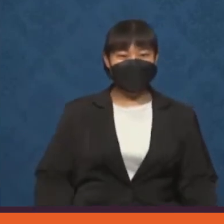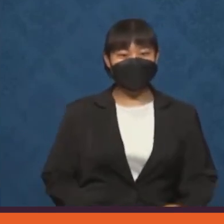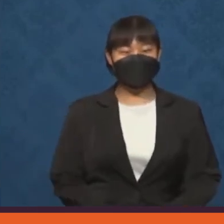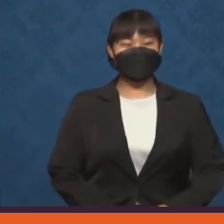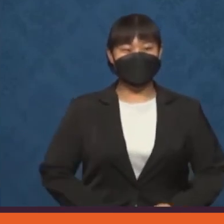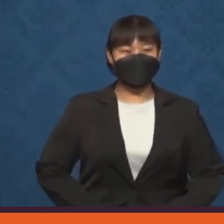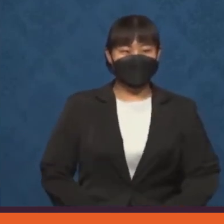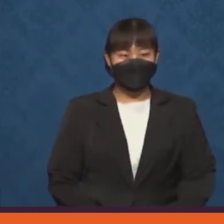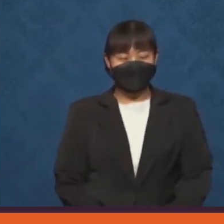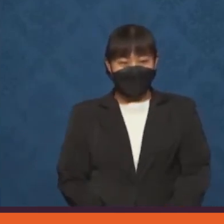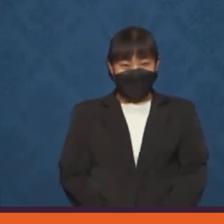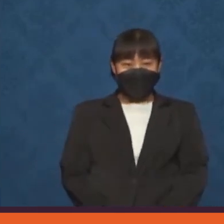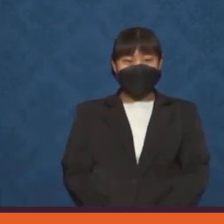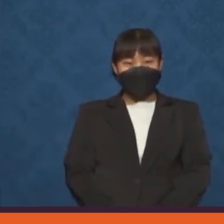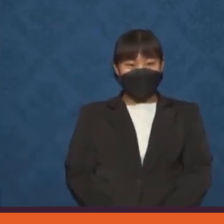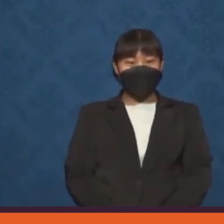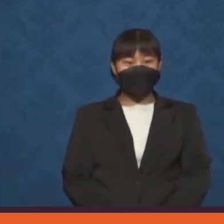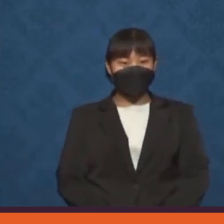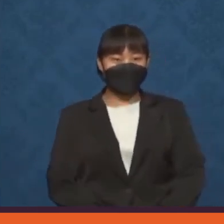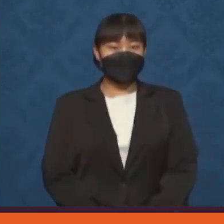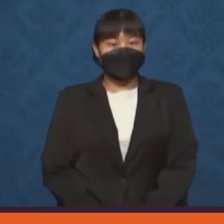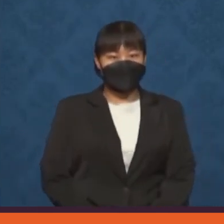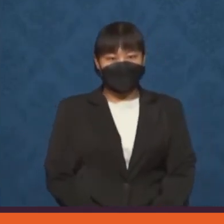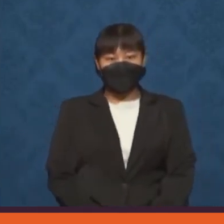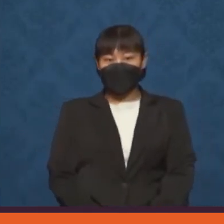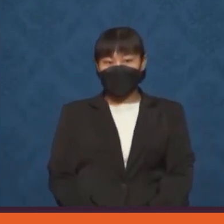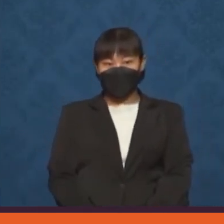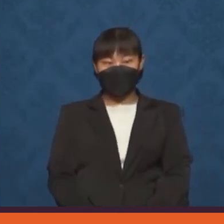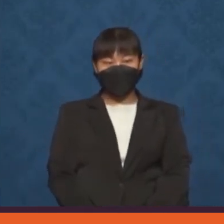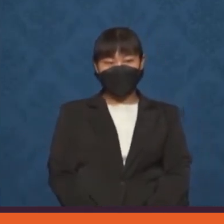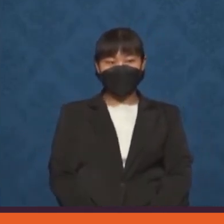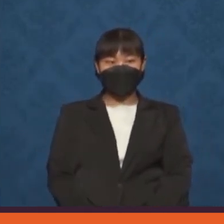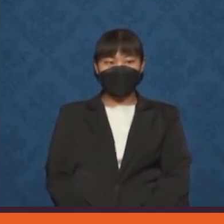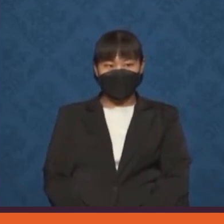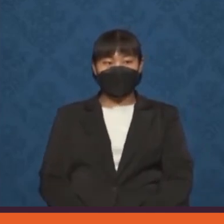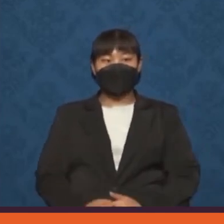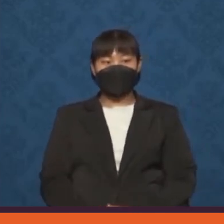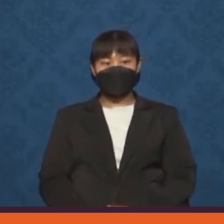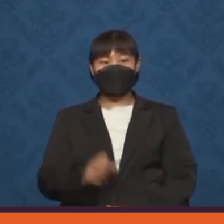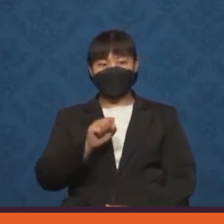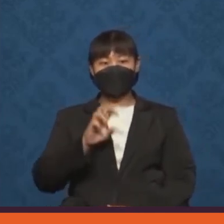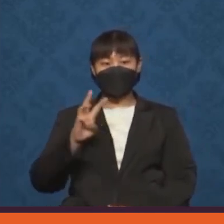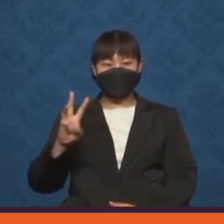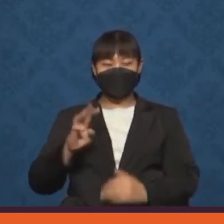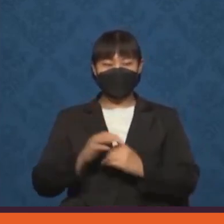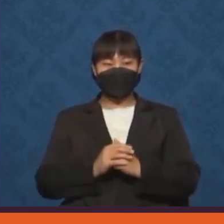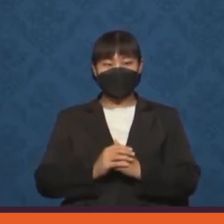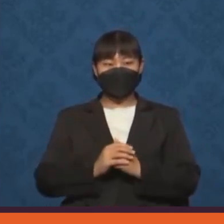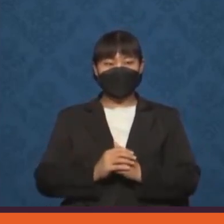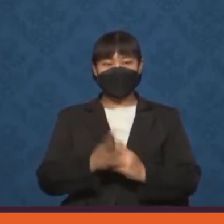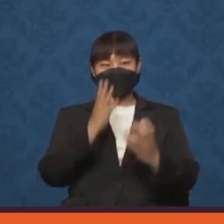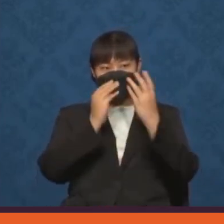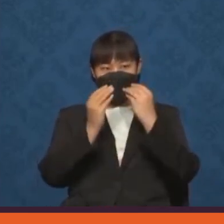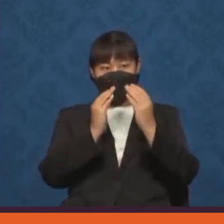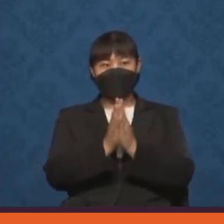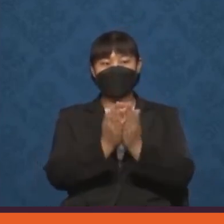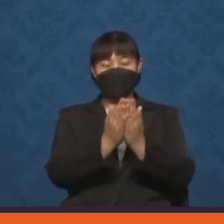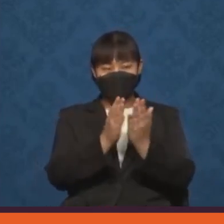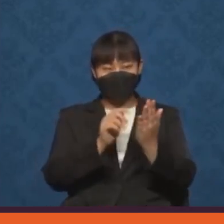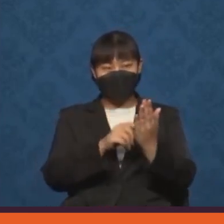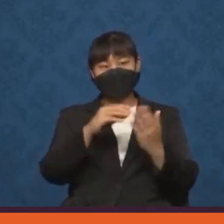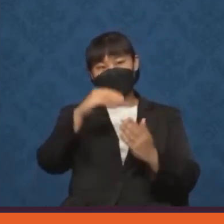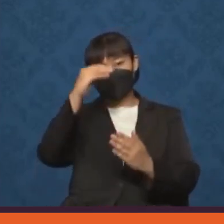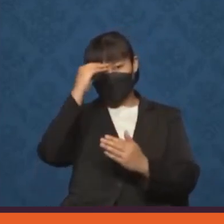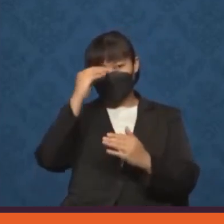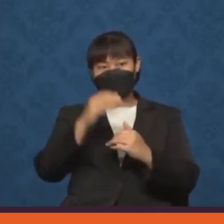ท่านสว.คำนูณสิทธิสมานขออนุญาตเอ่ยนามท่านนะครับอาจารย์ท่านก็คนเดียวกับผมก็เคยร่ำเรียนมาแล้วอ่านหนังสือมาของท่านเหมือนกันนั่นคือศาสตรา